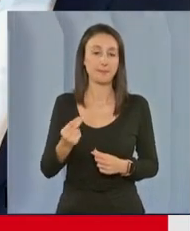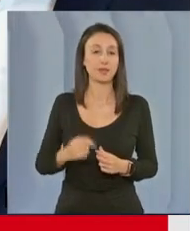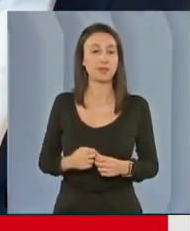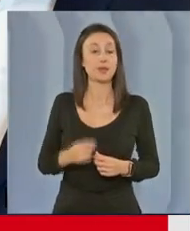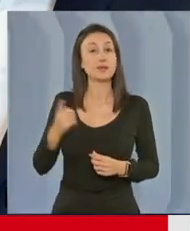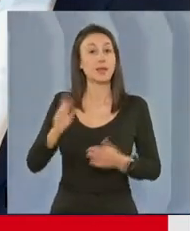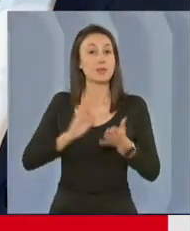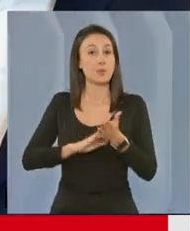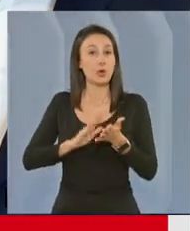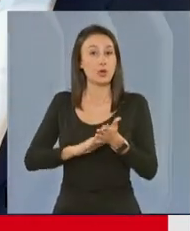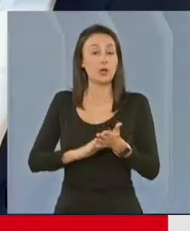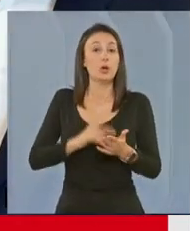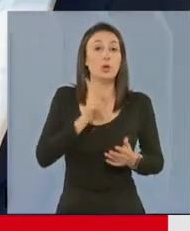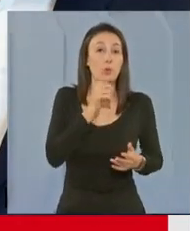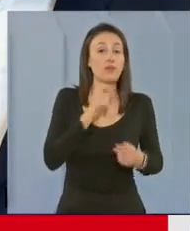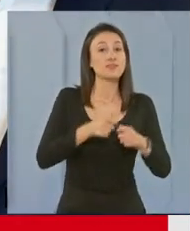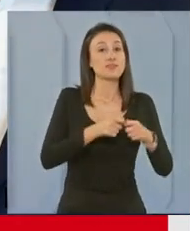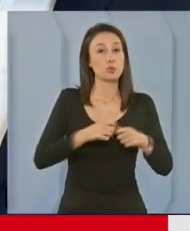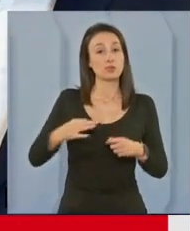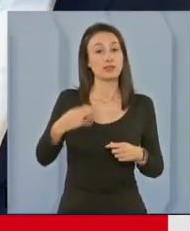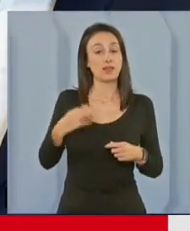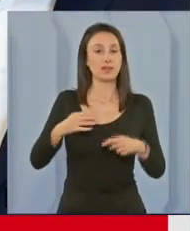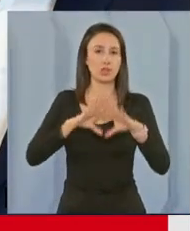ce demonstrează faptul că undeva sistemul de